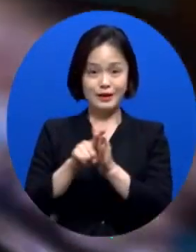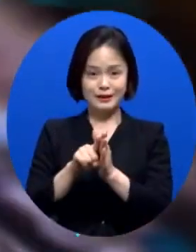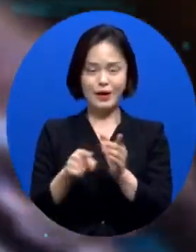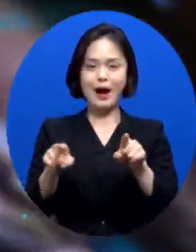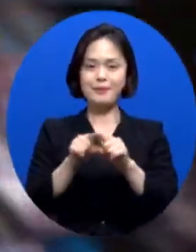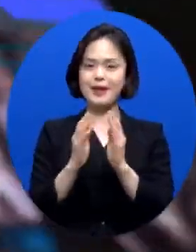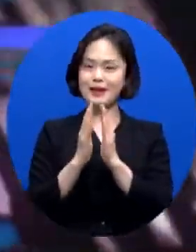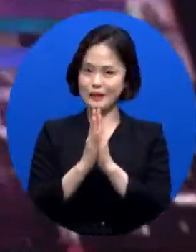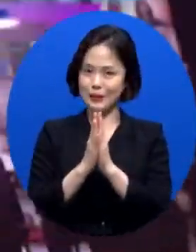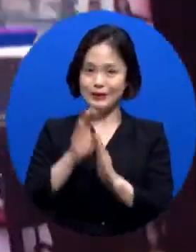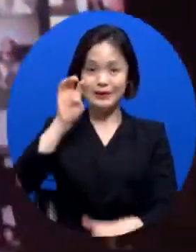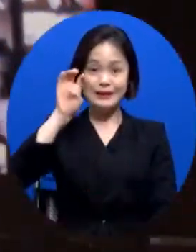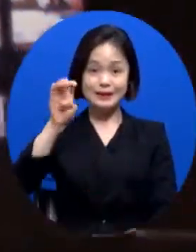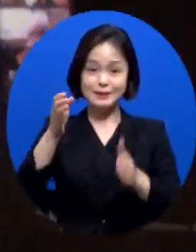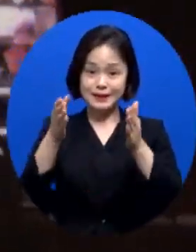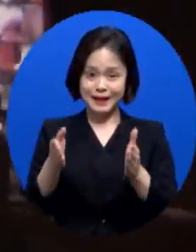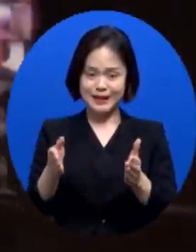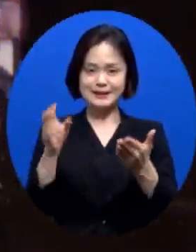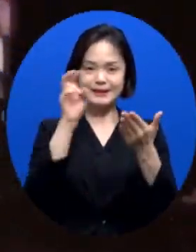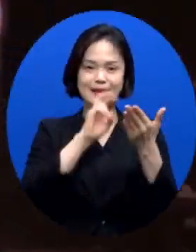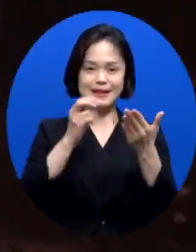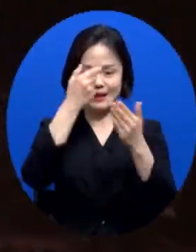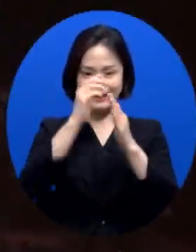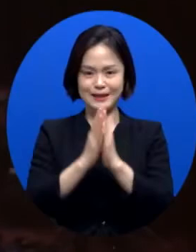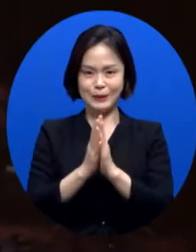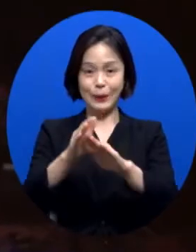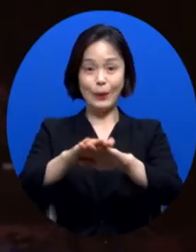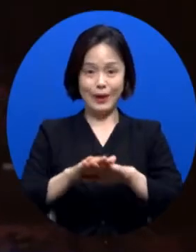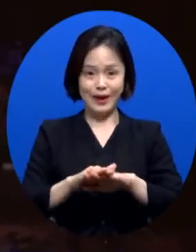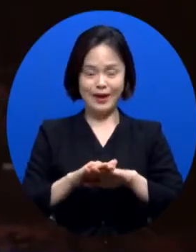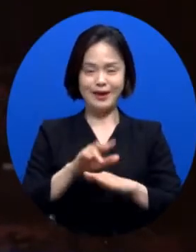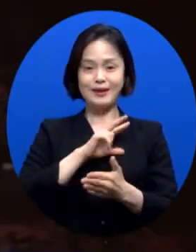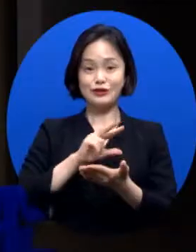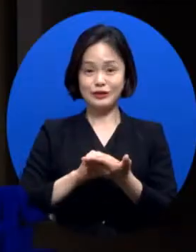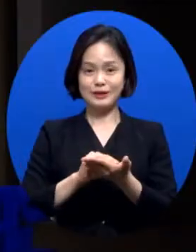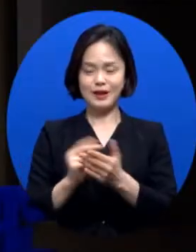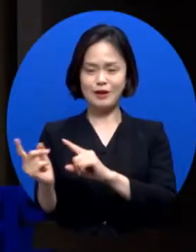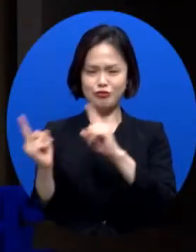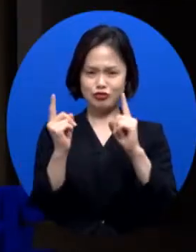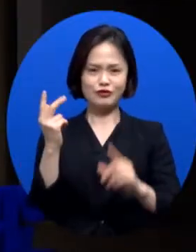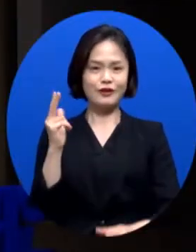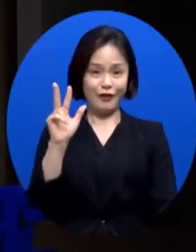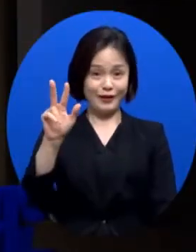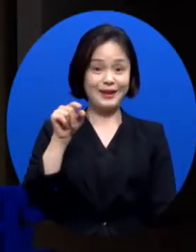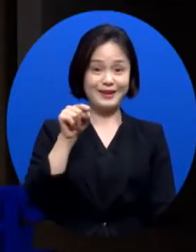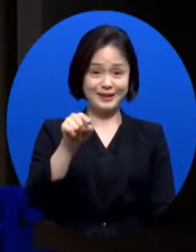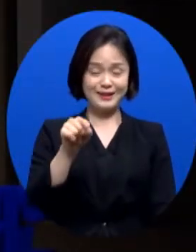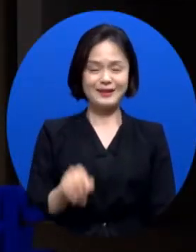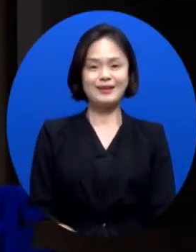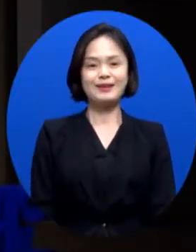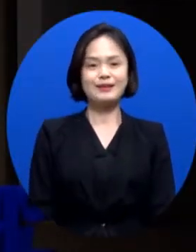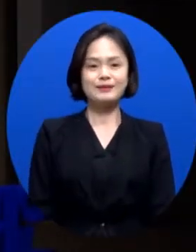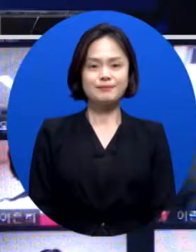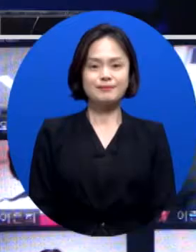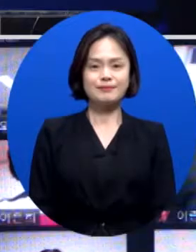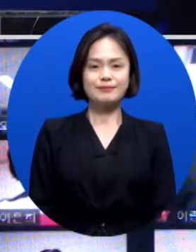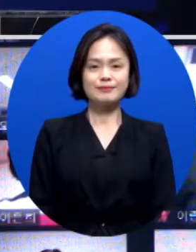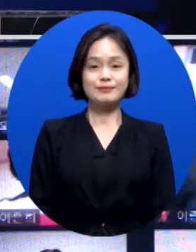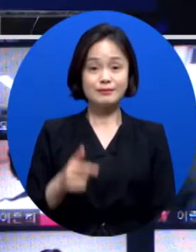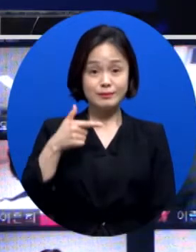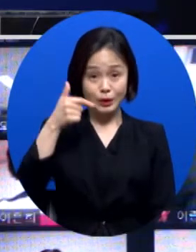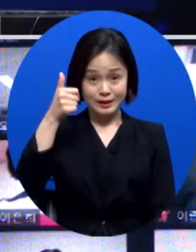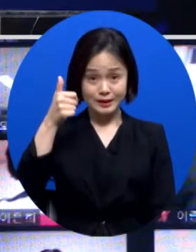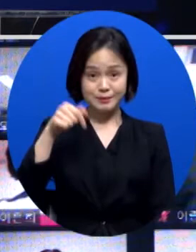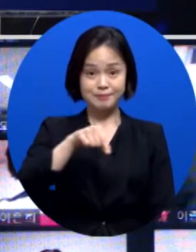40일 40교회 랜선 찬양 기도회 부흥 어게인. 지난 4월부터 시작한 부흥 어게인을 통해 수많은